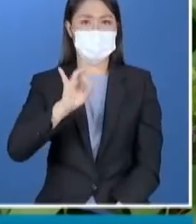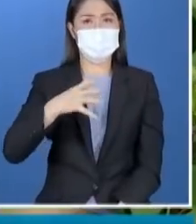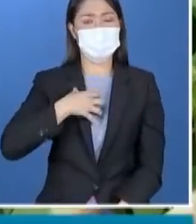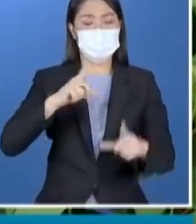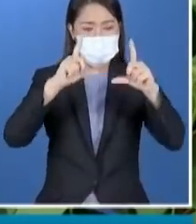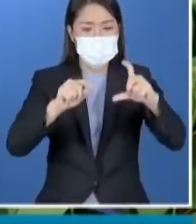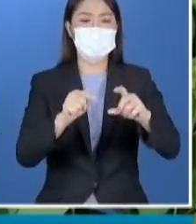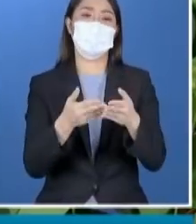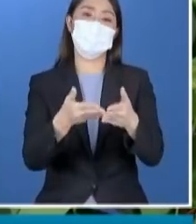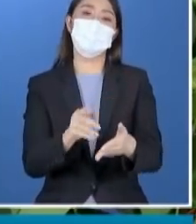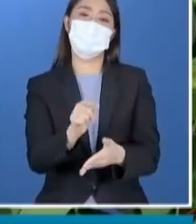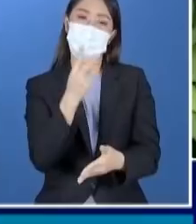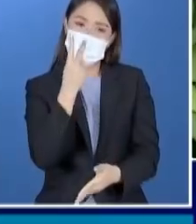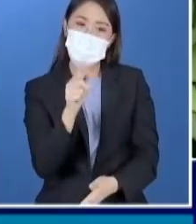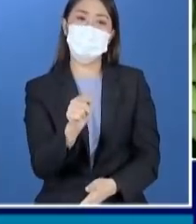พานแต่ติดเรือนี้มา